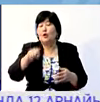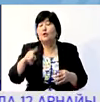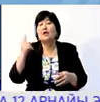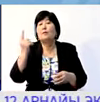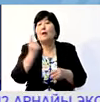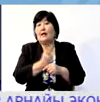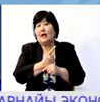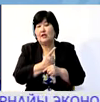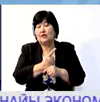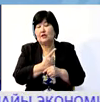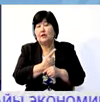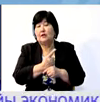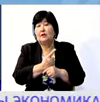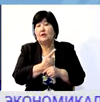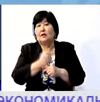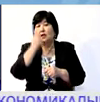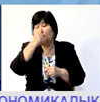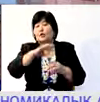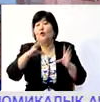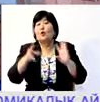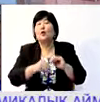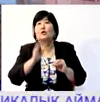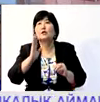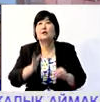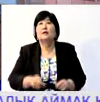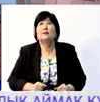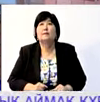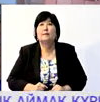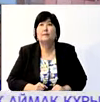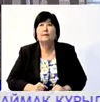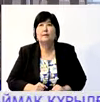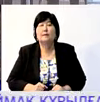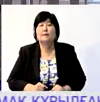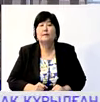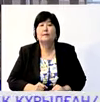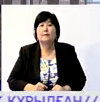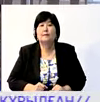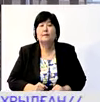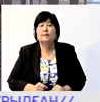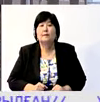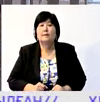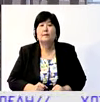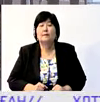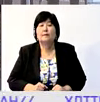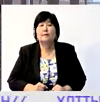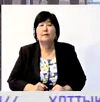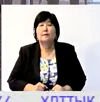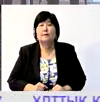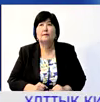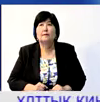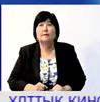алғашқы несімен, жылдың қорытындысымен. Айнұр Тұңғышбаева, Бекболат Әбденов, Досхан Сәтбай, Қызылорда